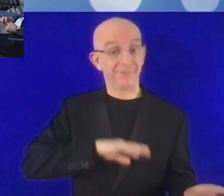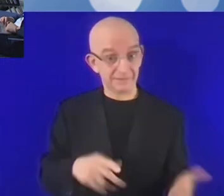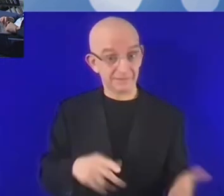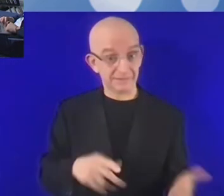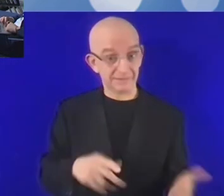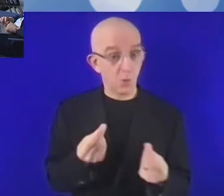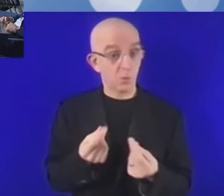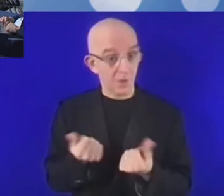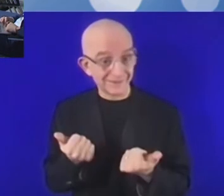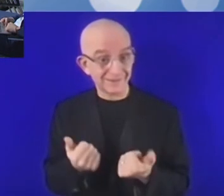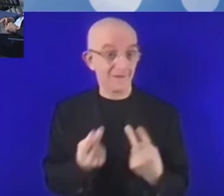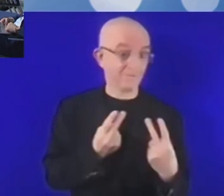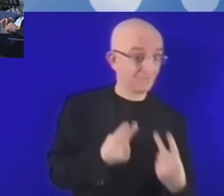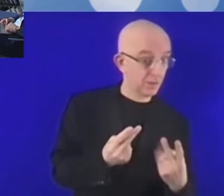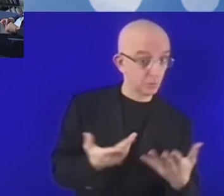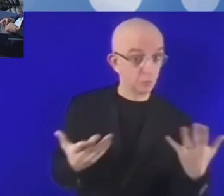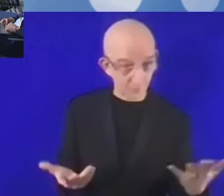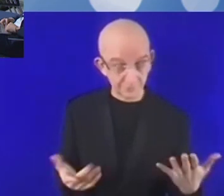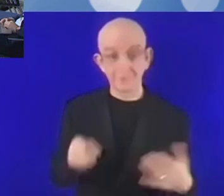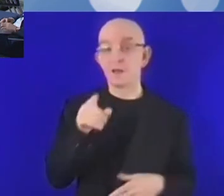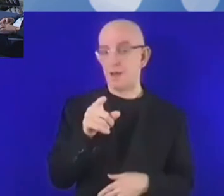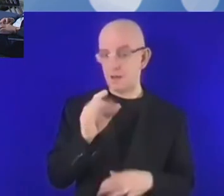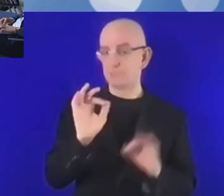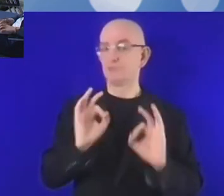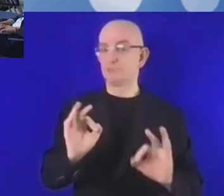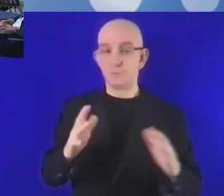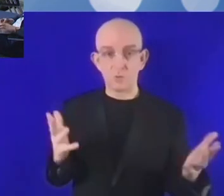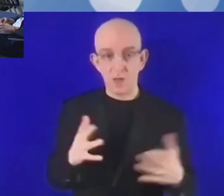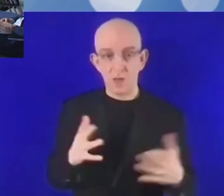很高兴的有很多创新公司，比方说像我们的创新公司